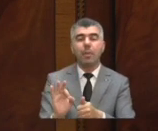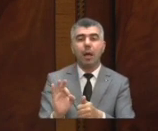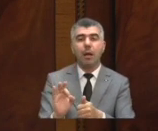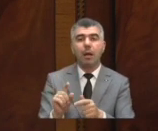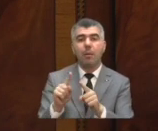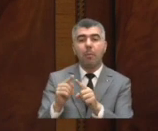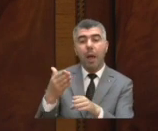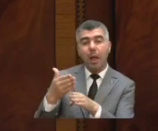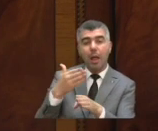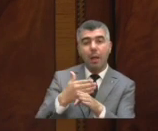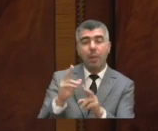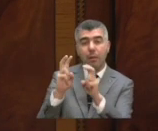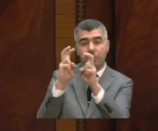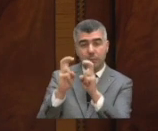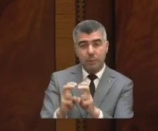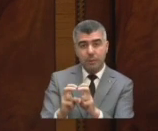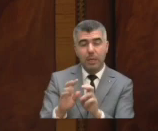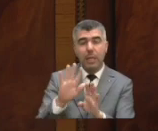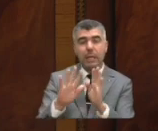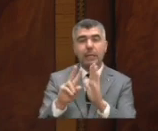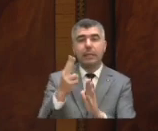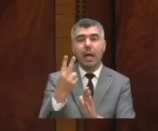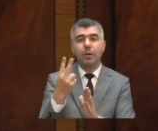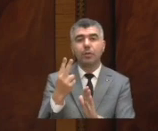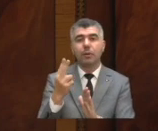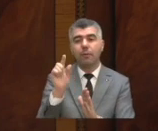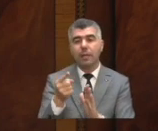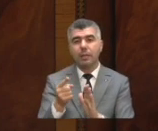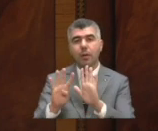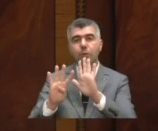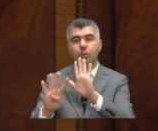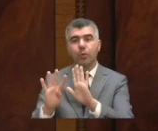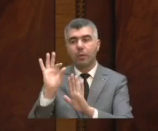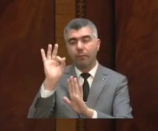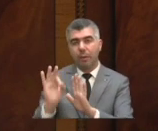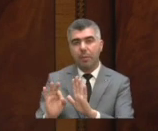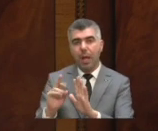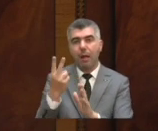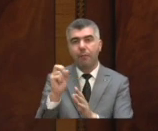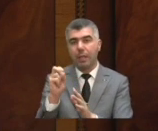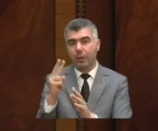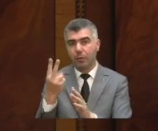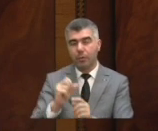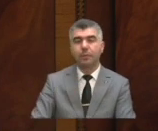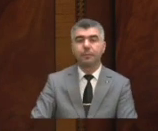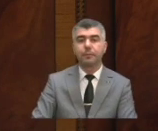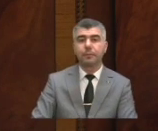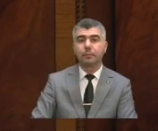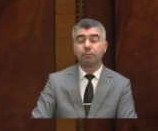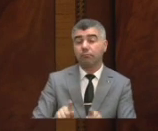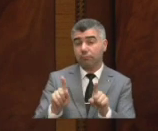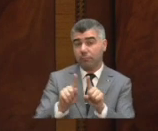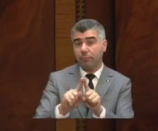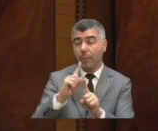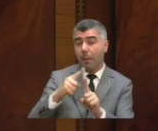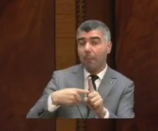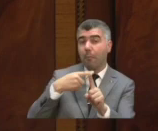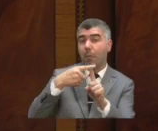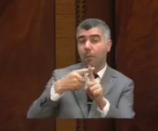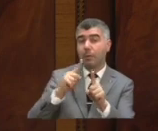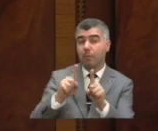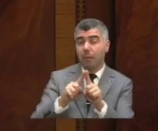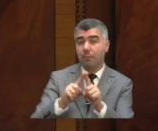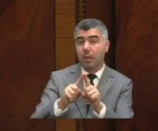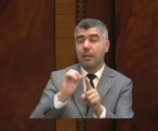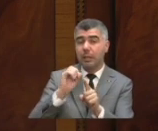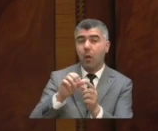بحوالي 12.9% خلال سنه 2022 في حين ستعرف القيمه المضافه للقطاعات